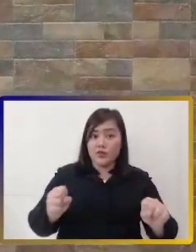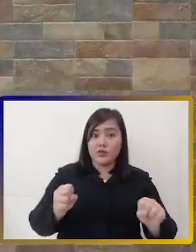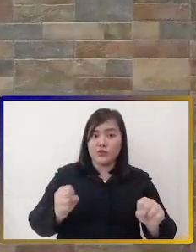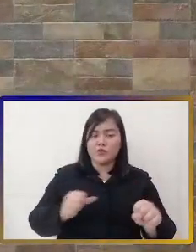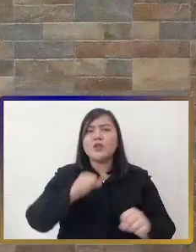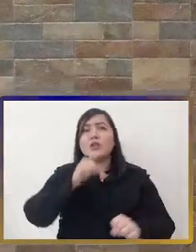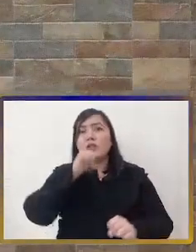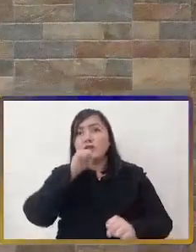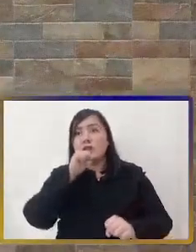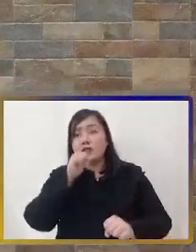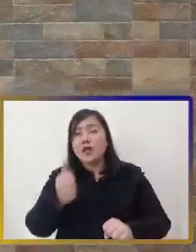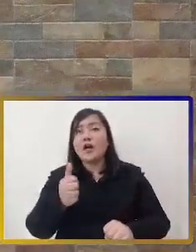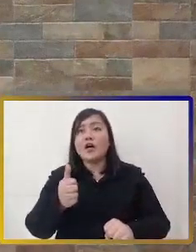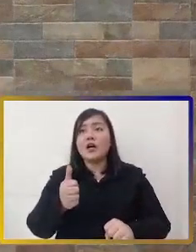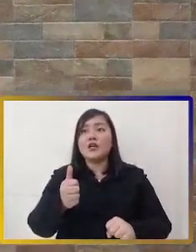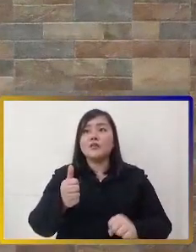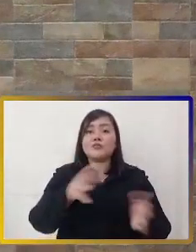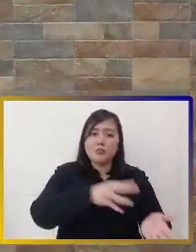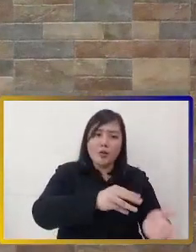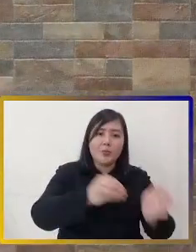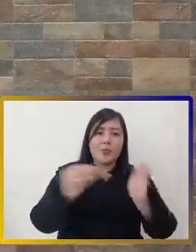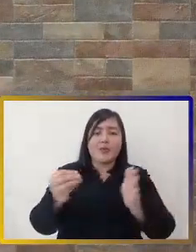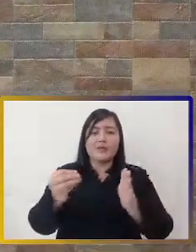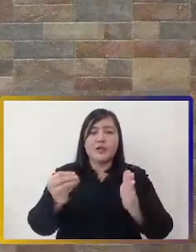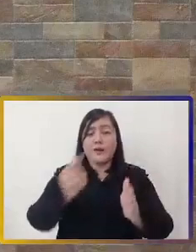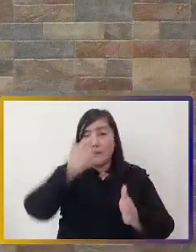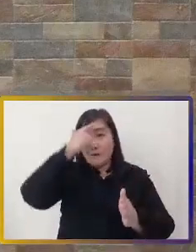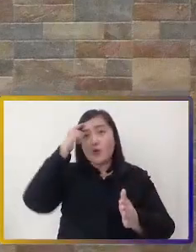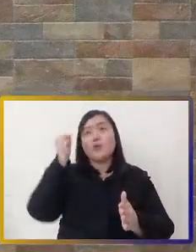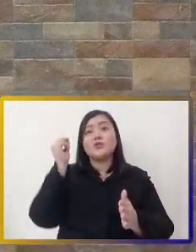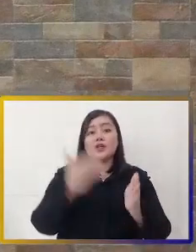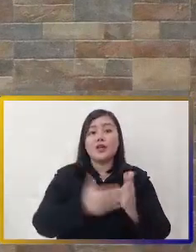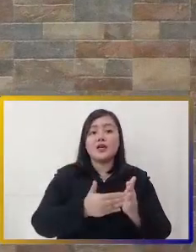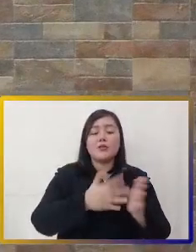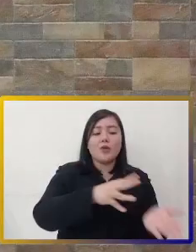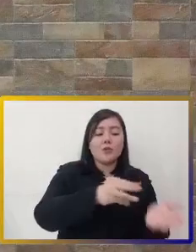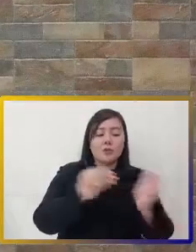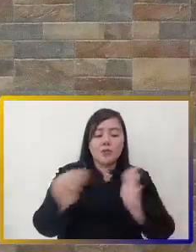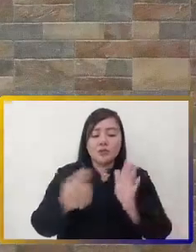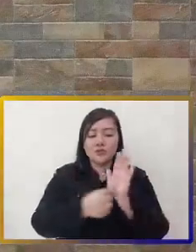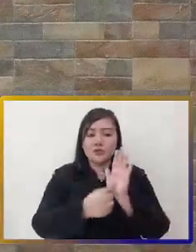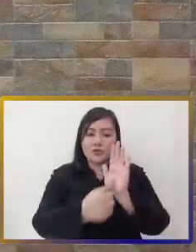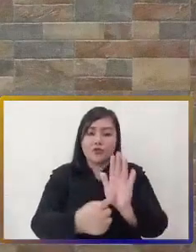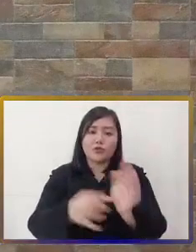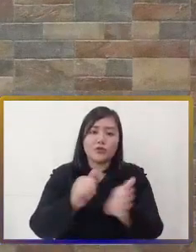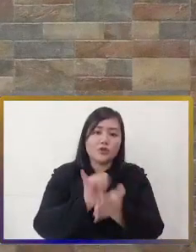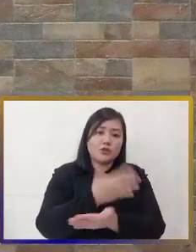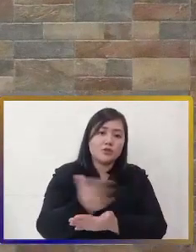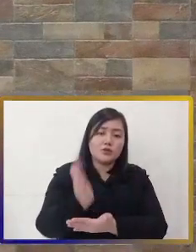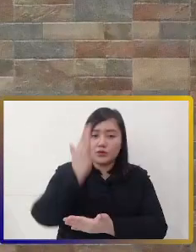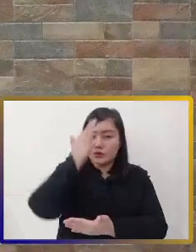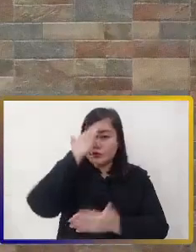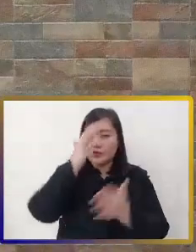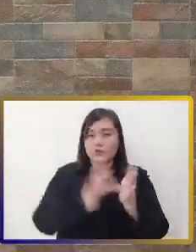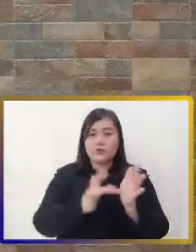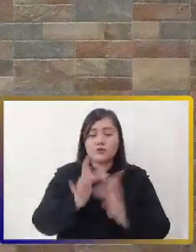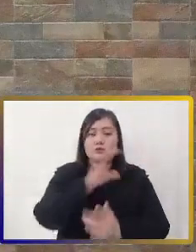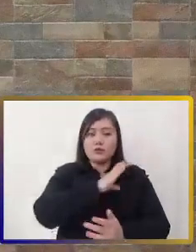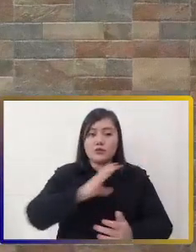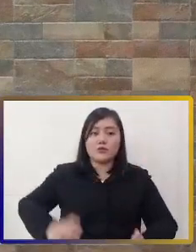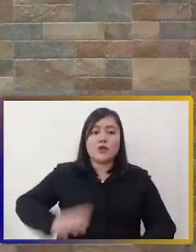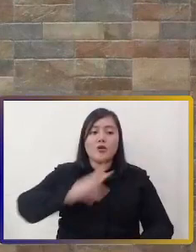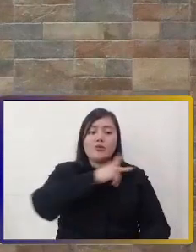ay kapahayagan ng ating pagkilala sa Panginoong Hesus Kristo. Pero sa kanya, ginawa niya yun without any of those things. Basta